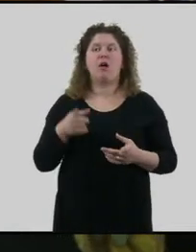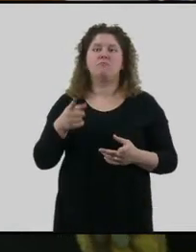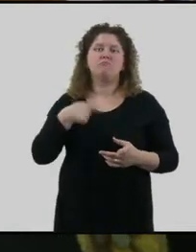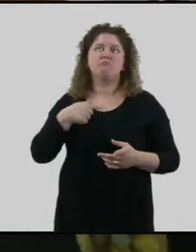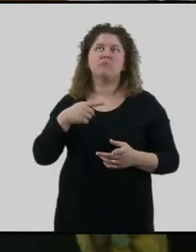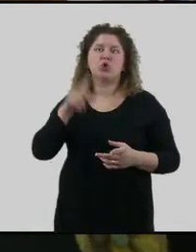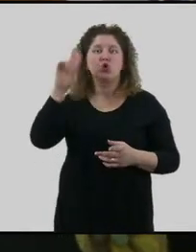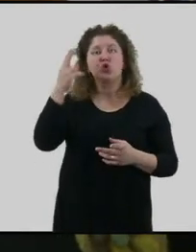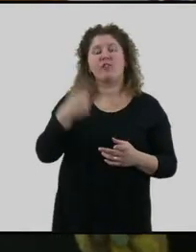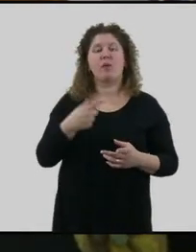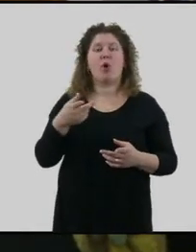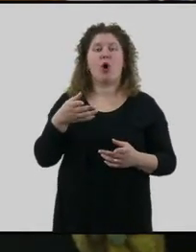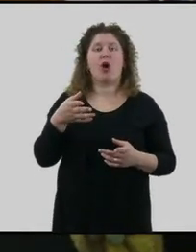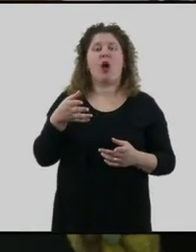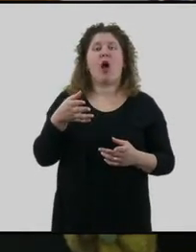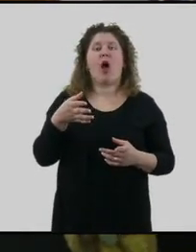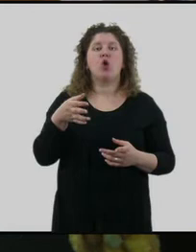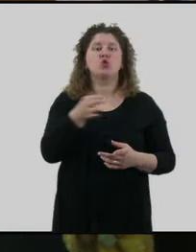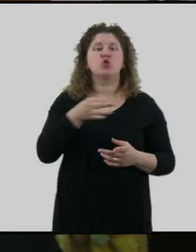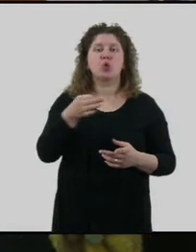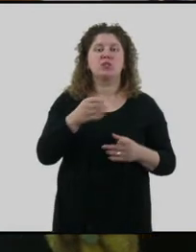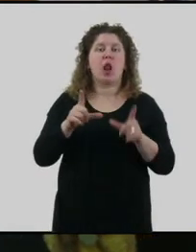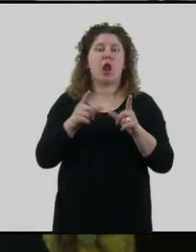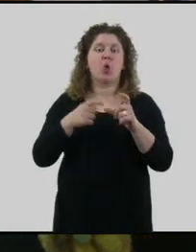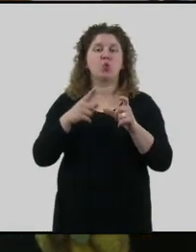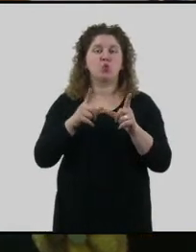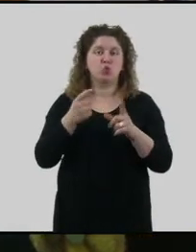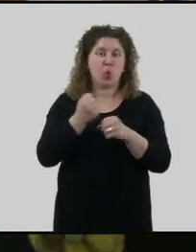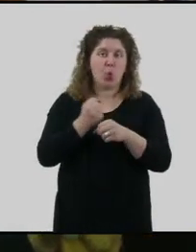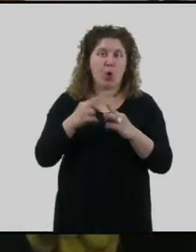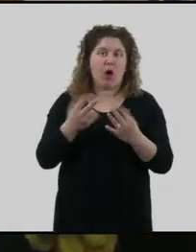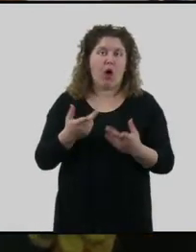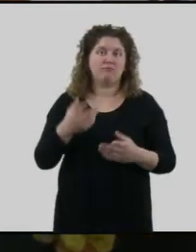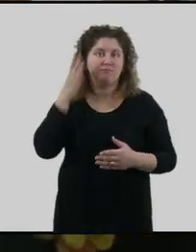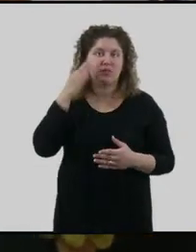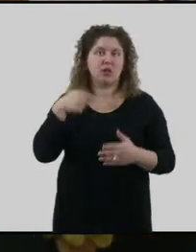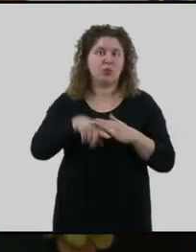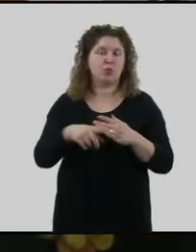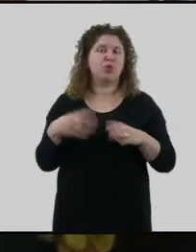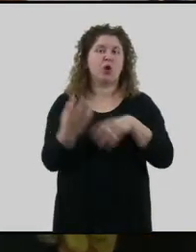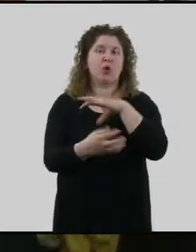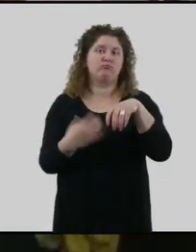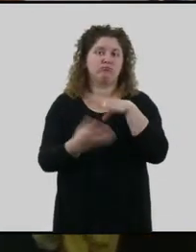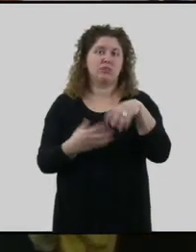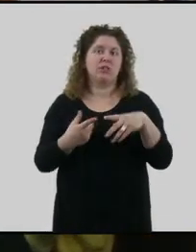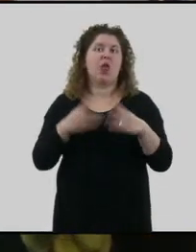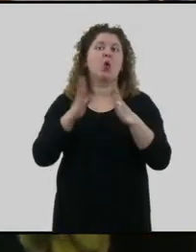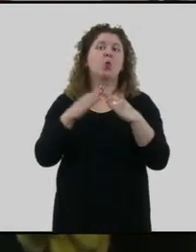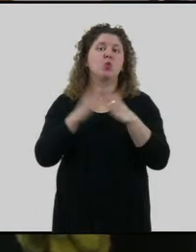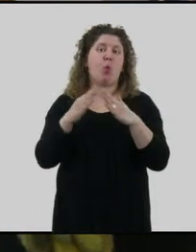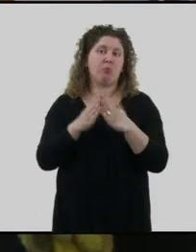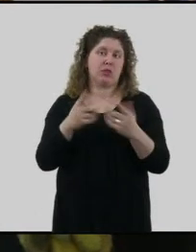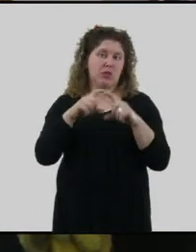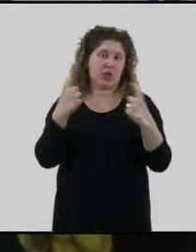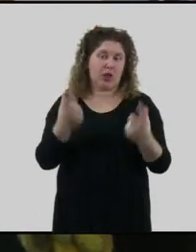smještaj, mi to zovemo socijalna usluga, kao skrb izvan vlastite obitelji, udomiteljsko obitelji. U cijelom tom procesu je nadležan